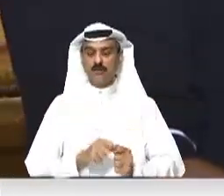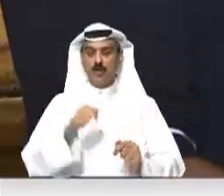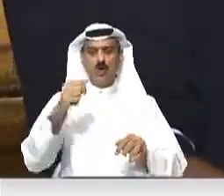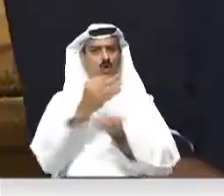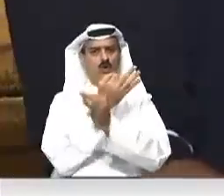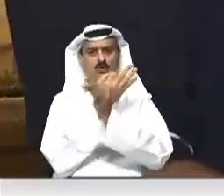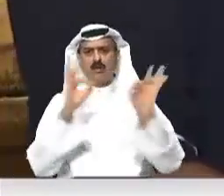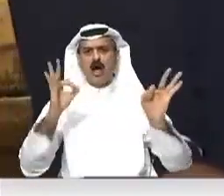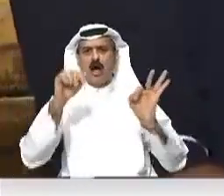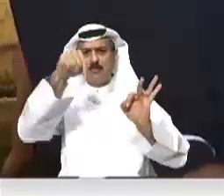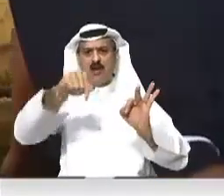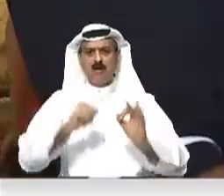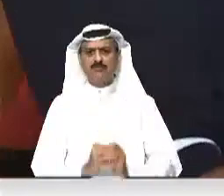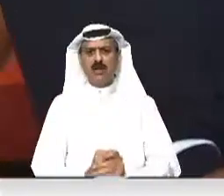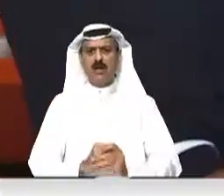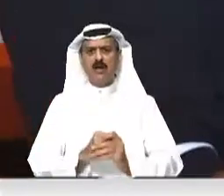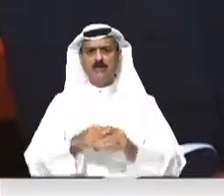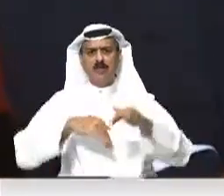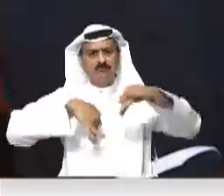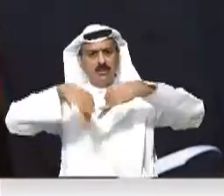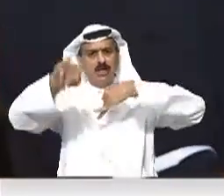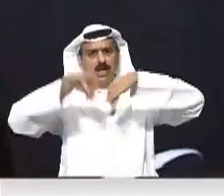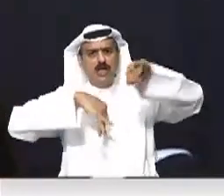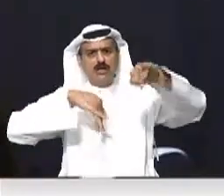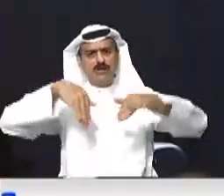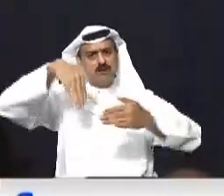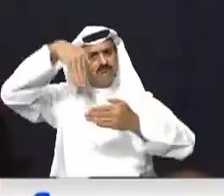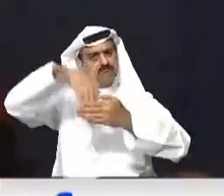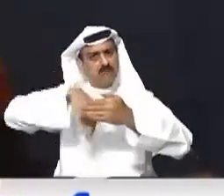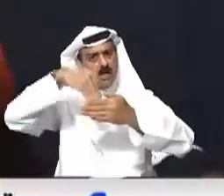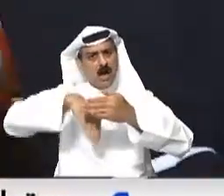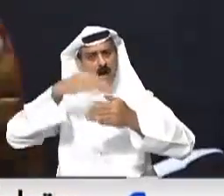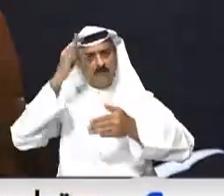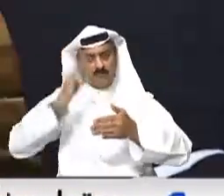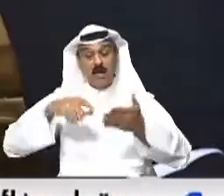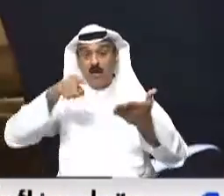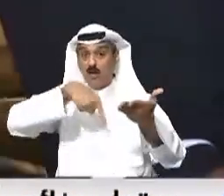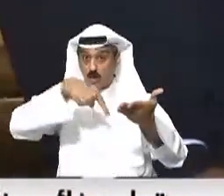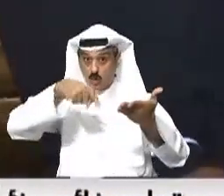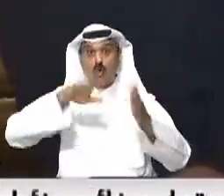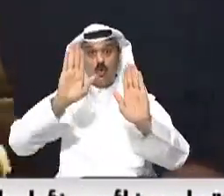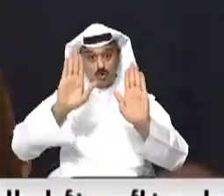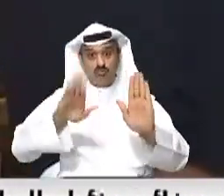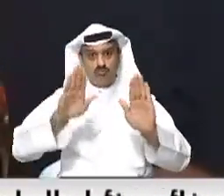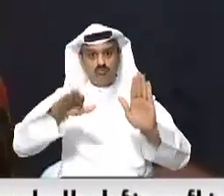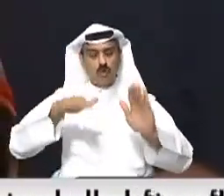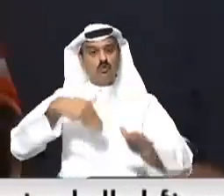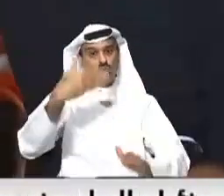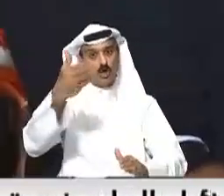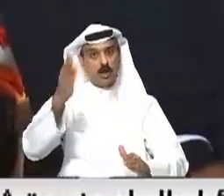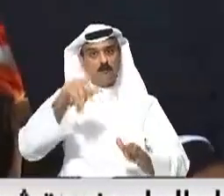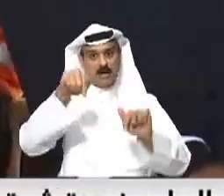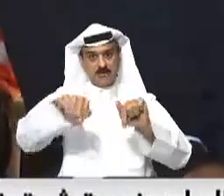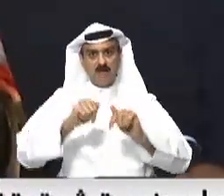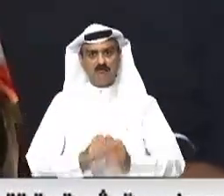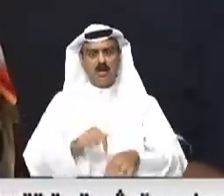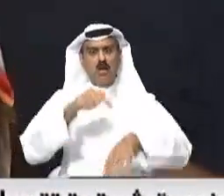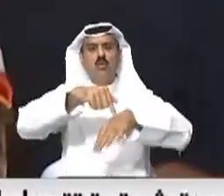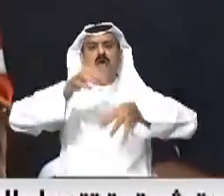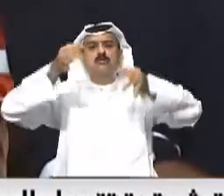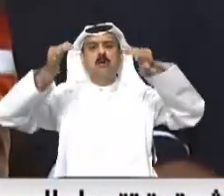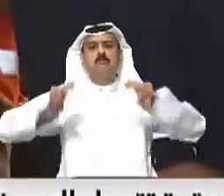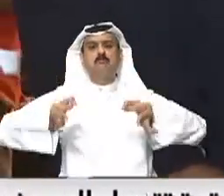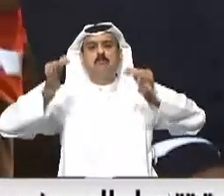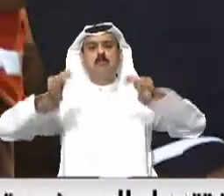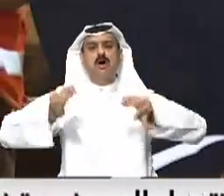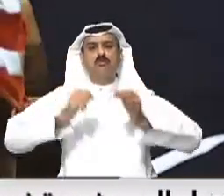الجهات ذات الصلة لتذليل أي عقبات قد تواجه توقيع هذه العقود خلال الأوقات المحددة والمعروضة